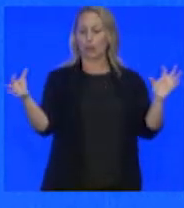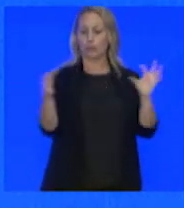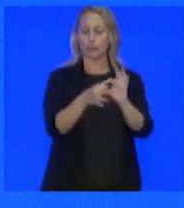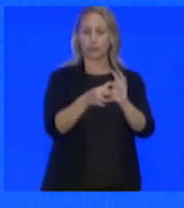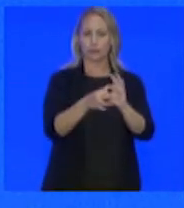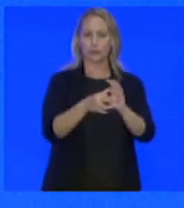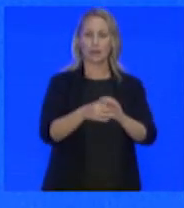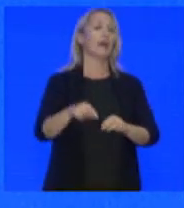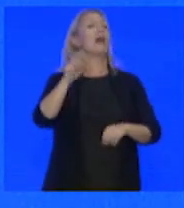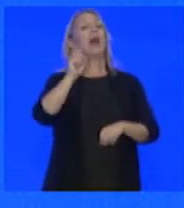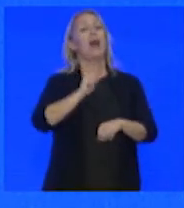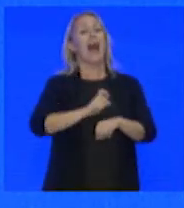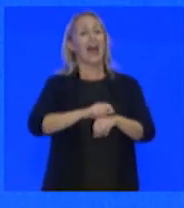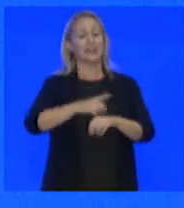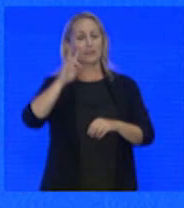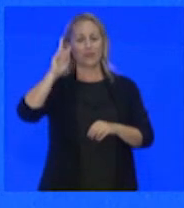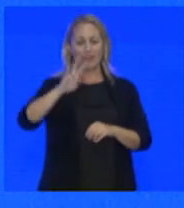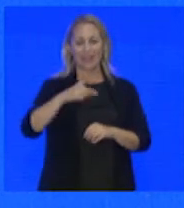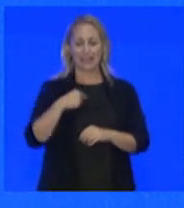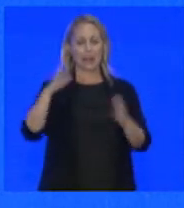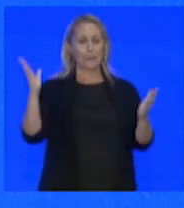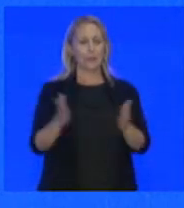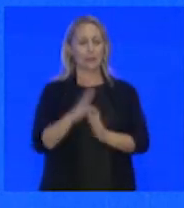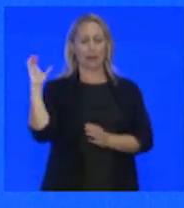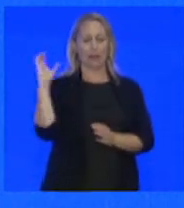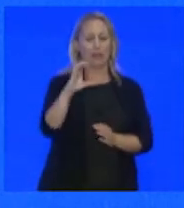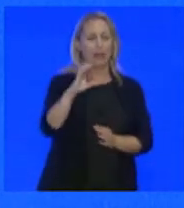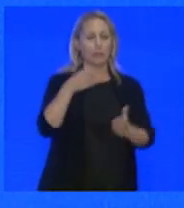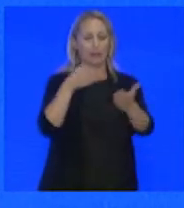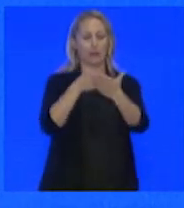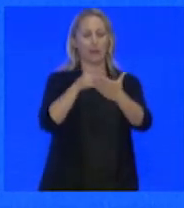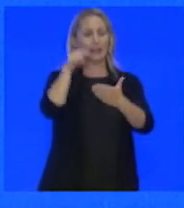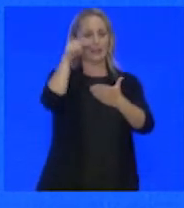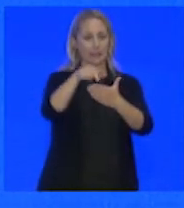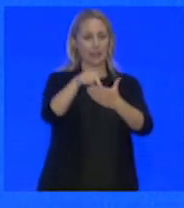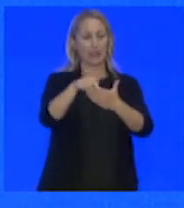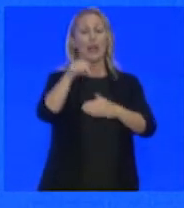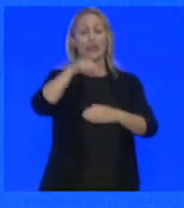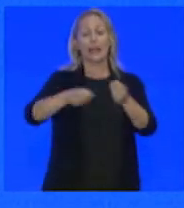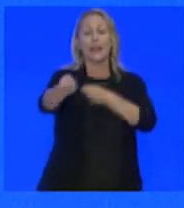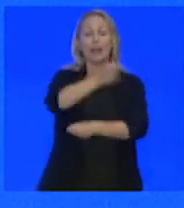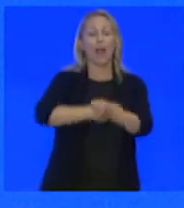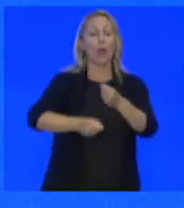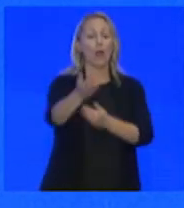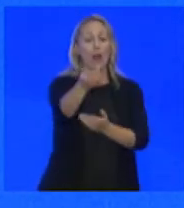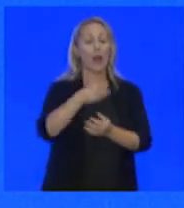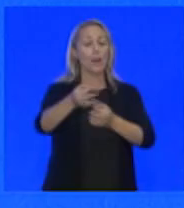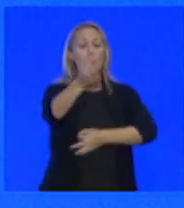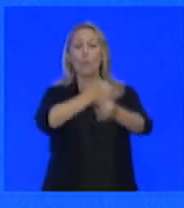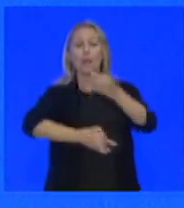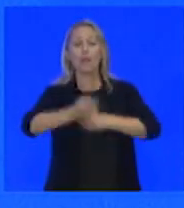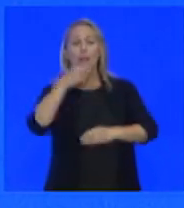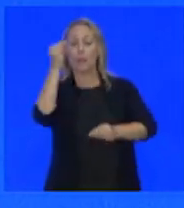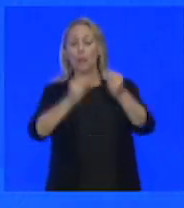Σαρώστε τα αντικίνητρα για επενδύσεις, ακούμε να μας λέει η αγορά. Και αυτό ακριβώς κάνουμε.